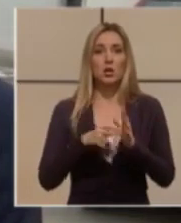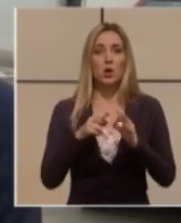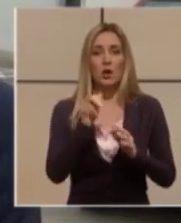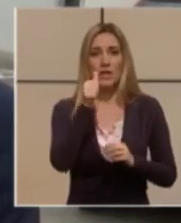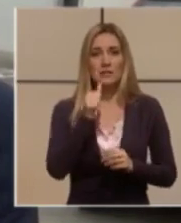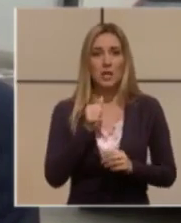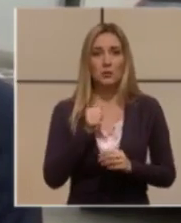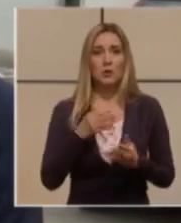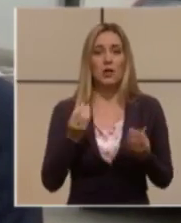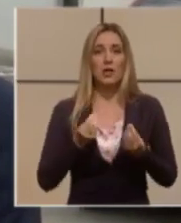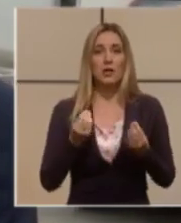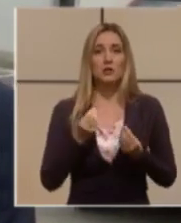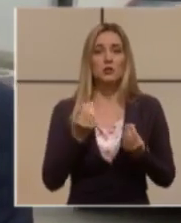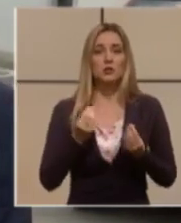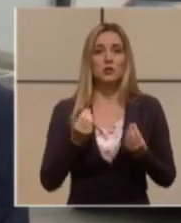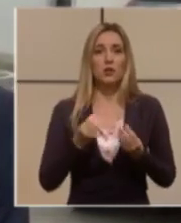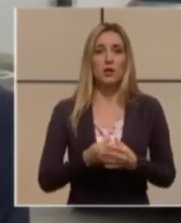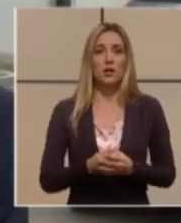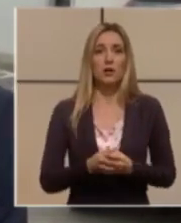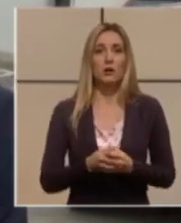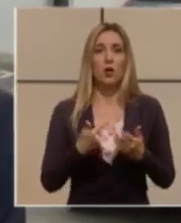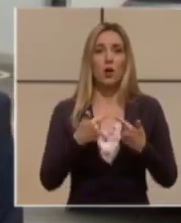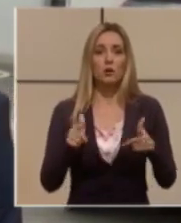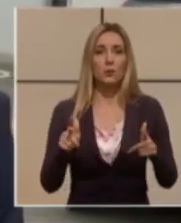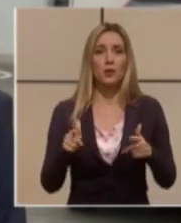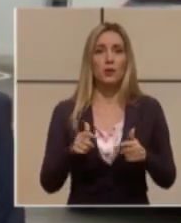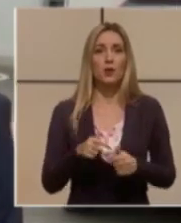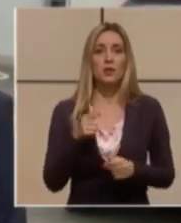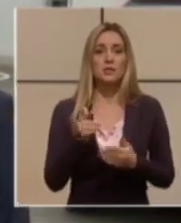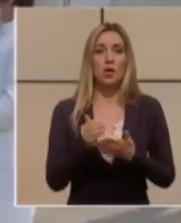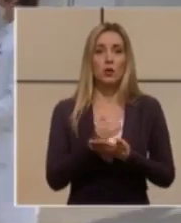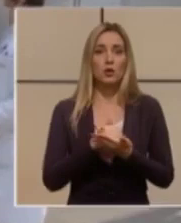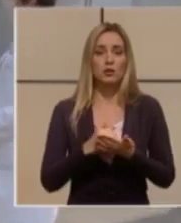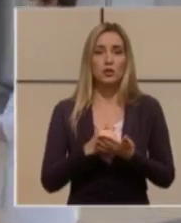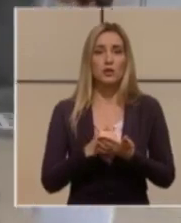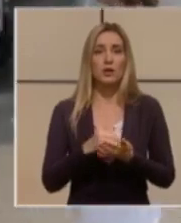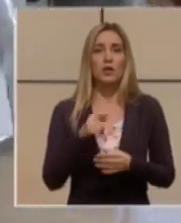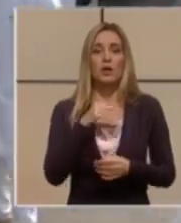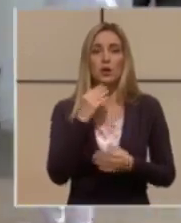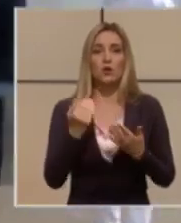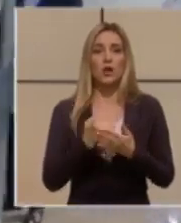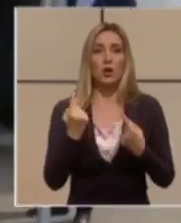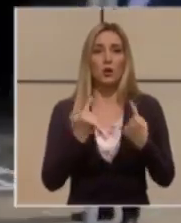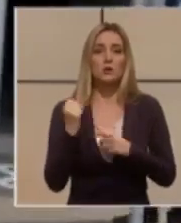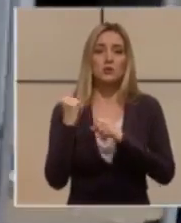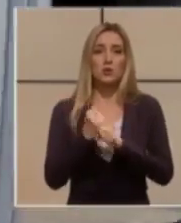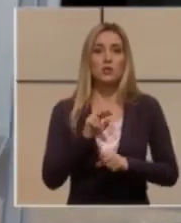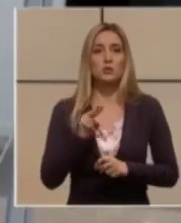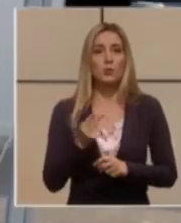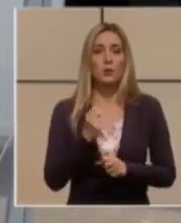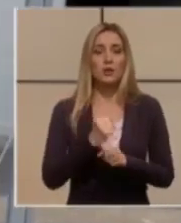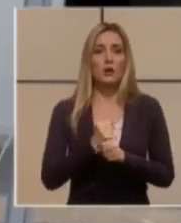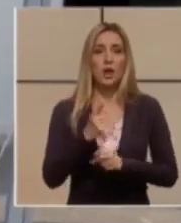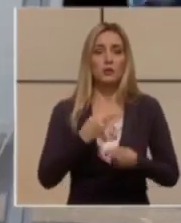srebra, nešto što je apsolutno odobreno za korištenje. Nove okolnosti donijele su promjene u